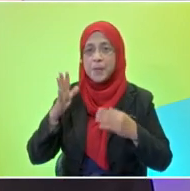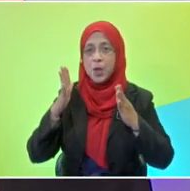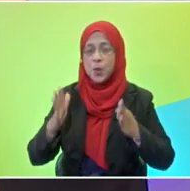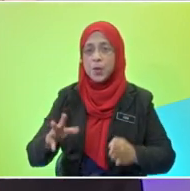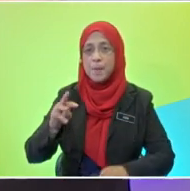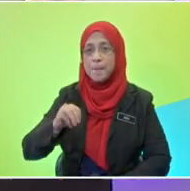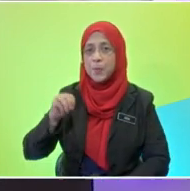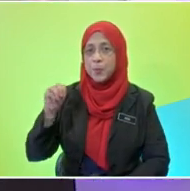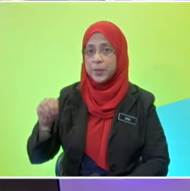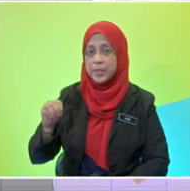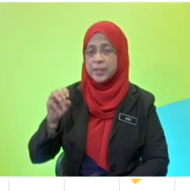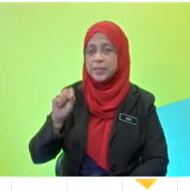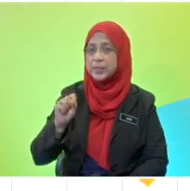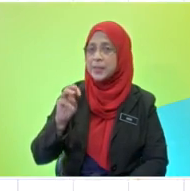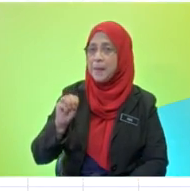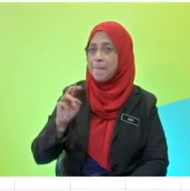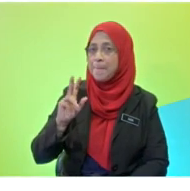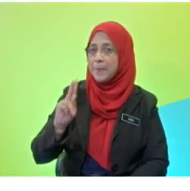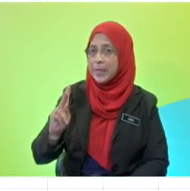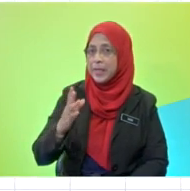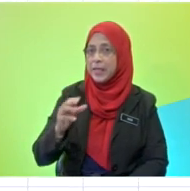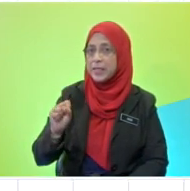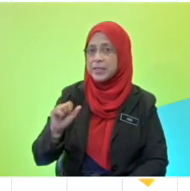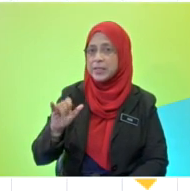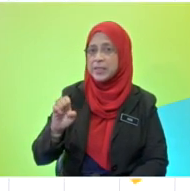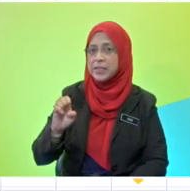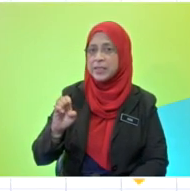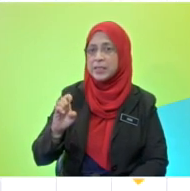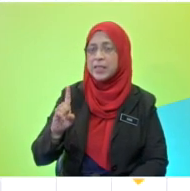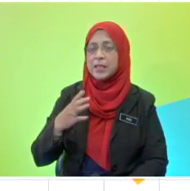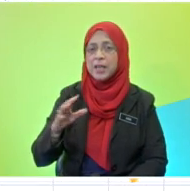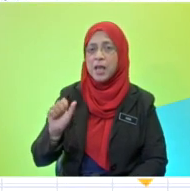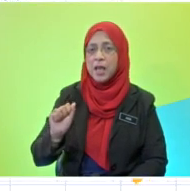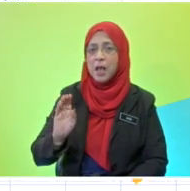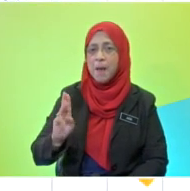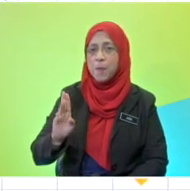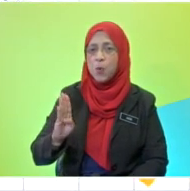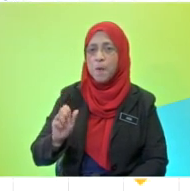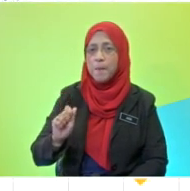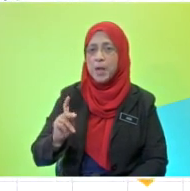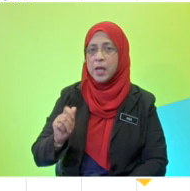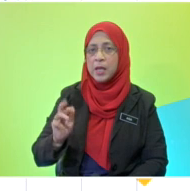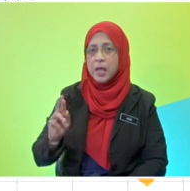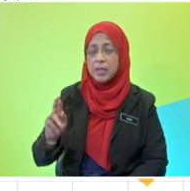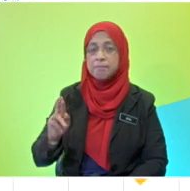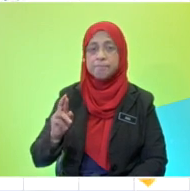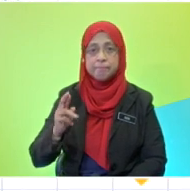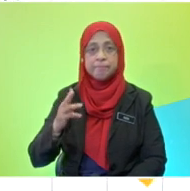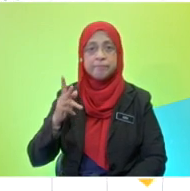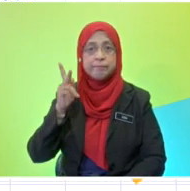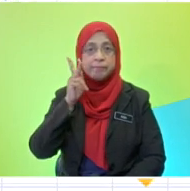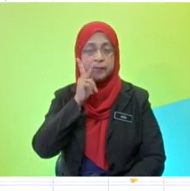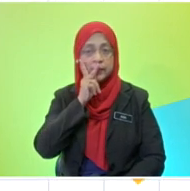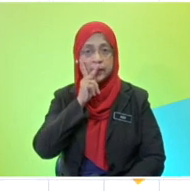murid yang daripada SMK Said Abu Bakar baling Kedah jadi kita nampak ya Oke kita tengok dekat dalam